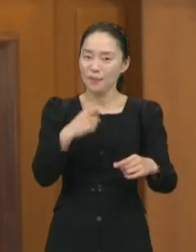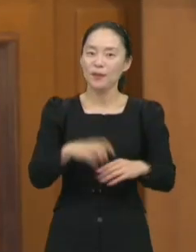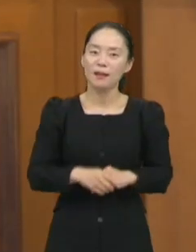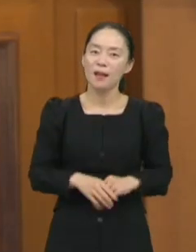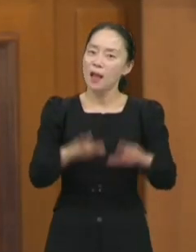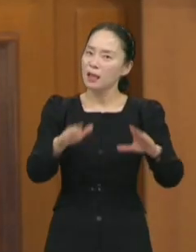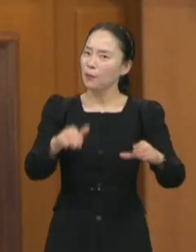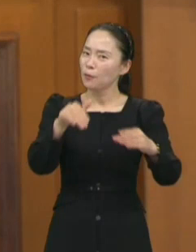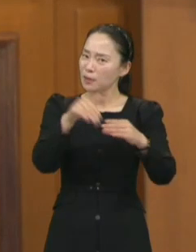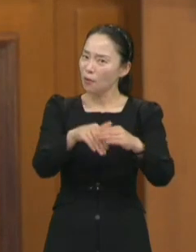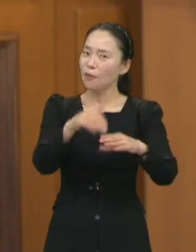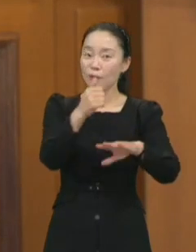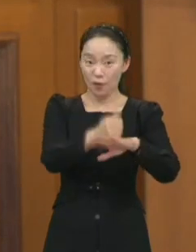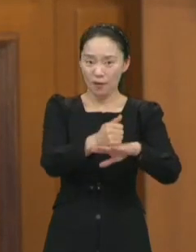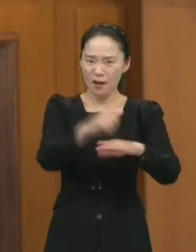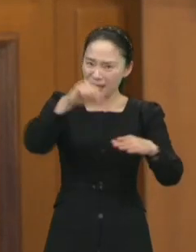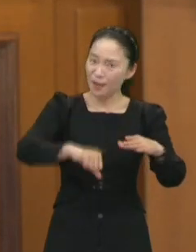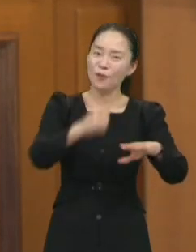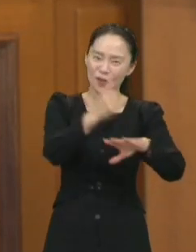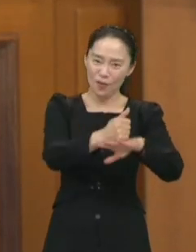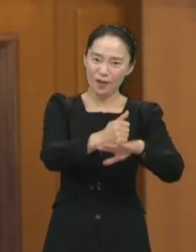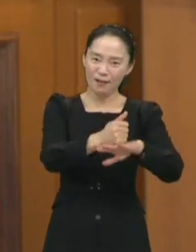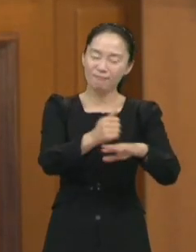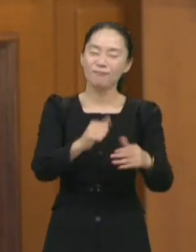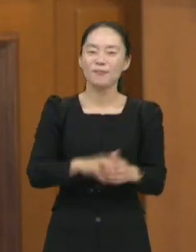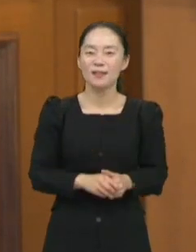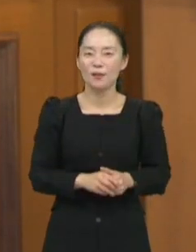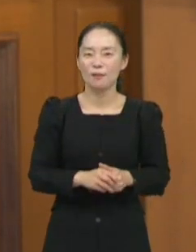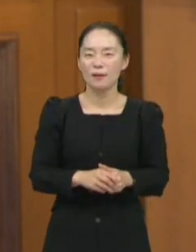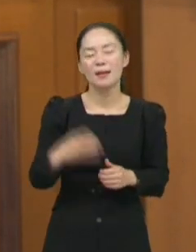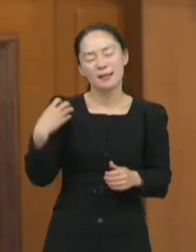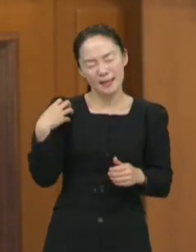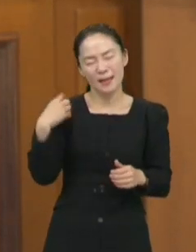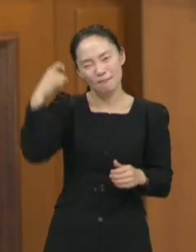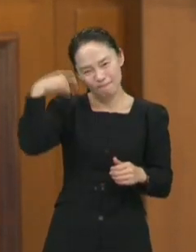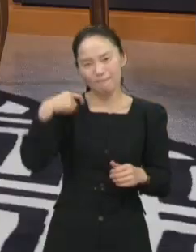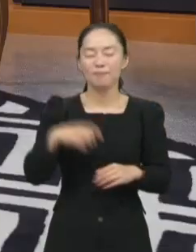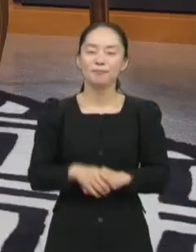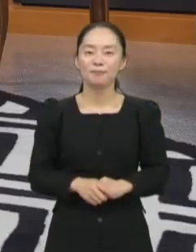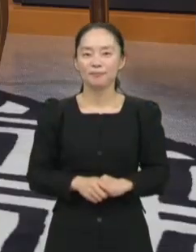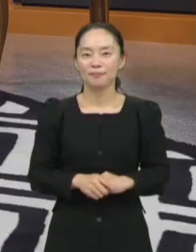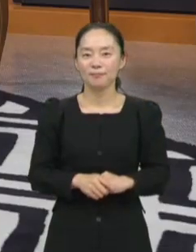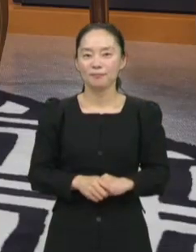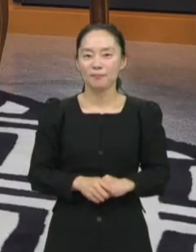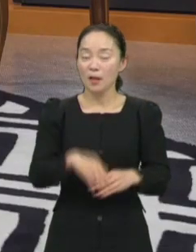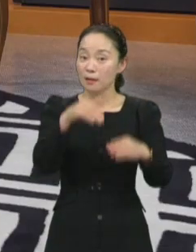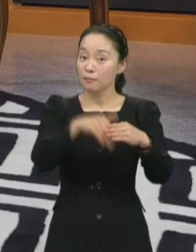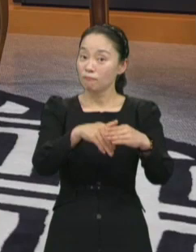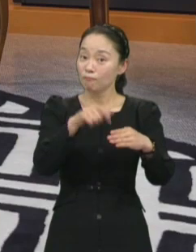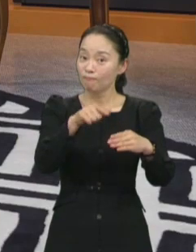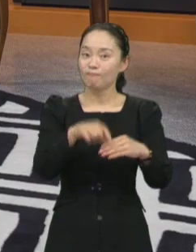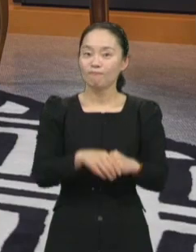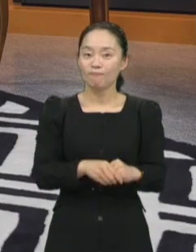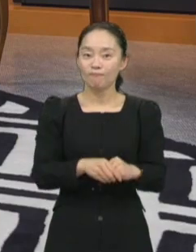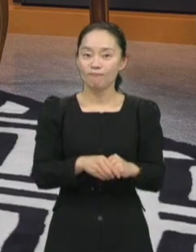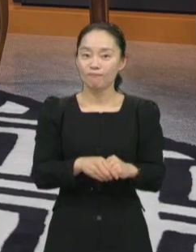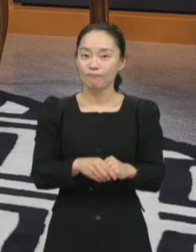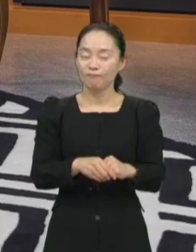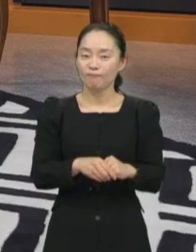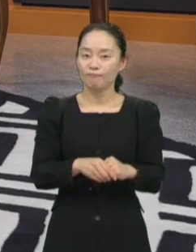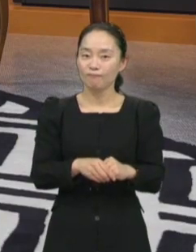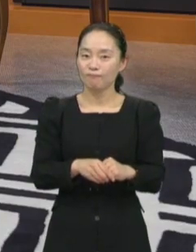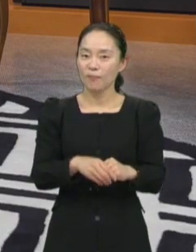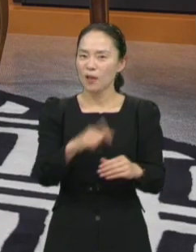이번 참 결과에 대해서 책임을 통감하고 있습니다 선거에는 여러